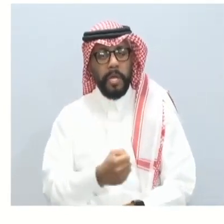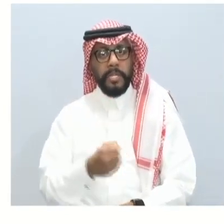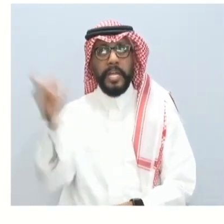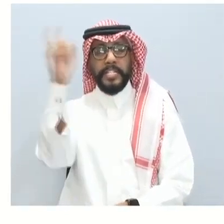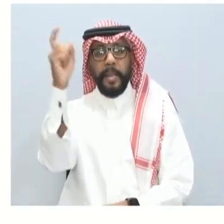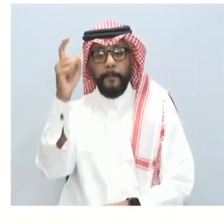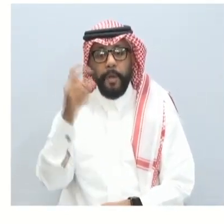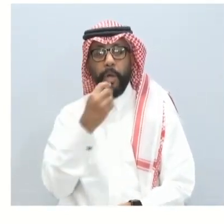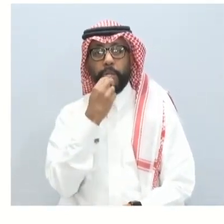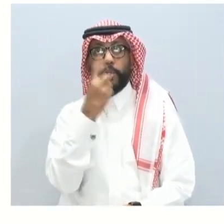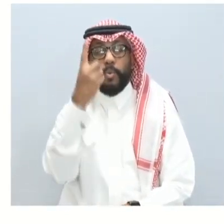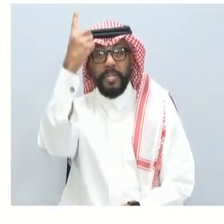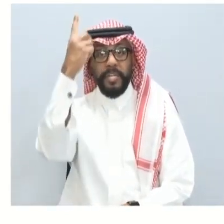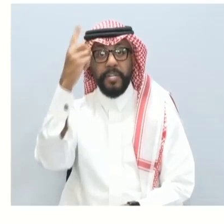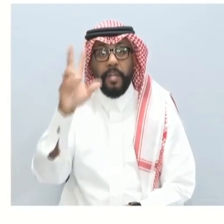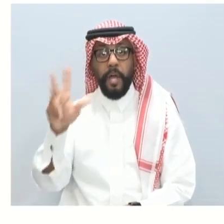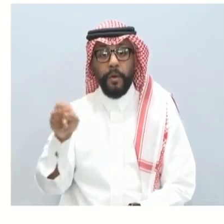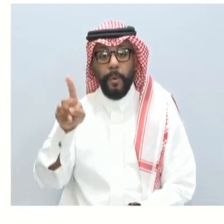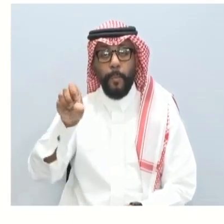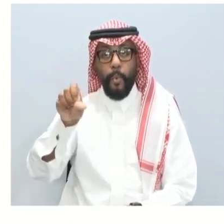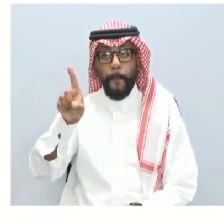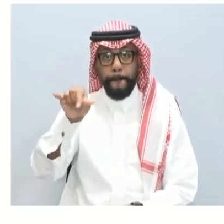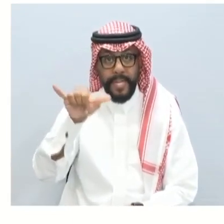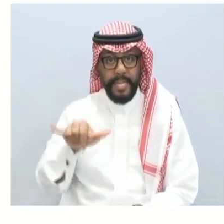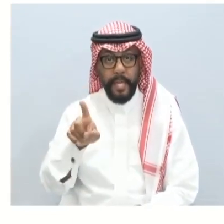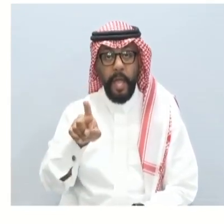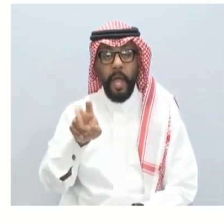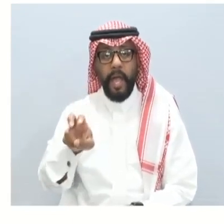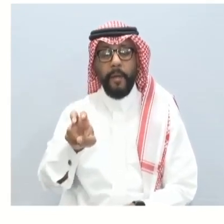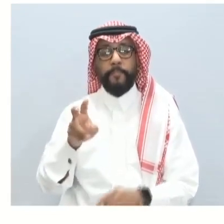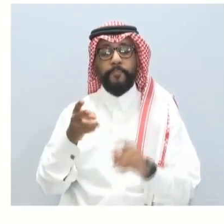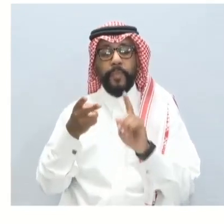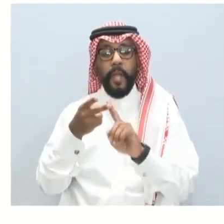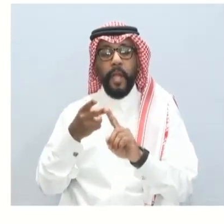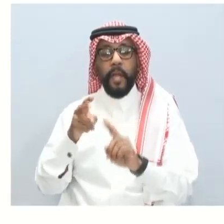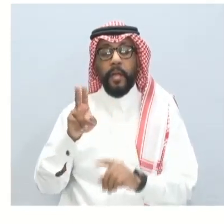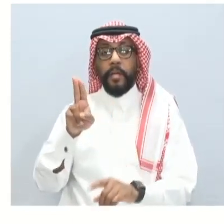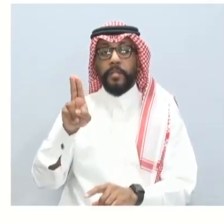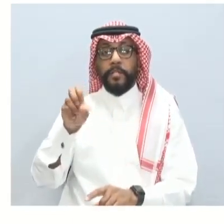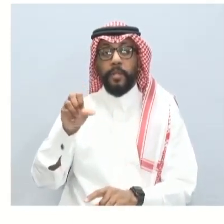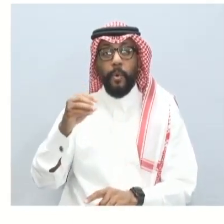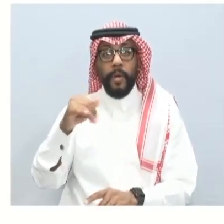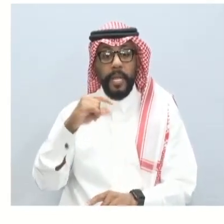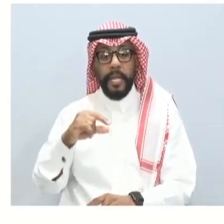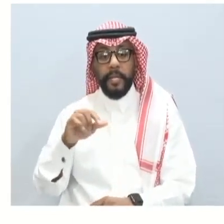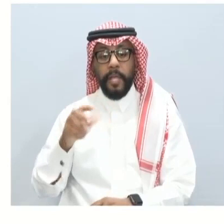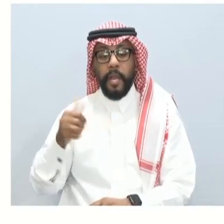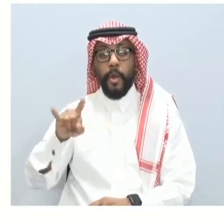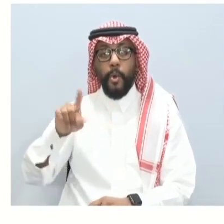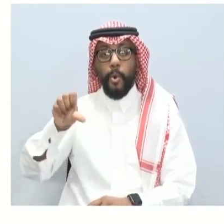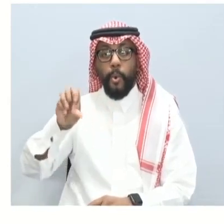والعباده وتوحيد الاسماء والصفات فانتهينا من هذه الوحدات المهمه